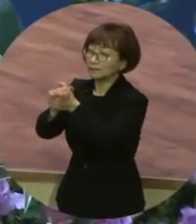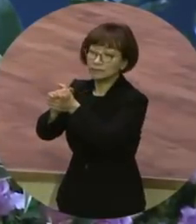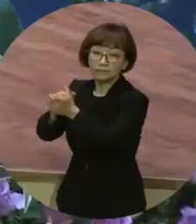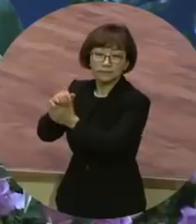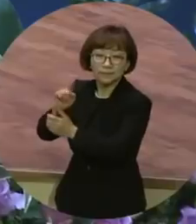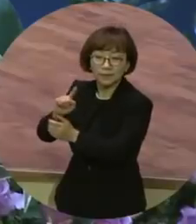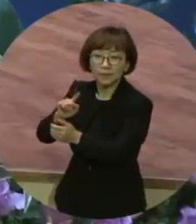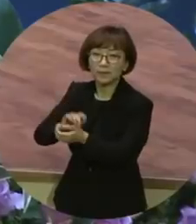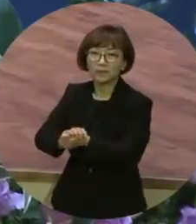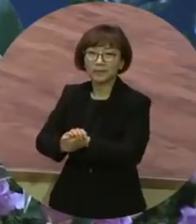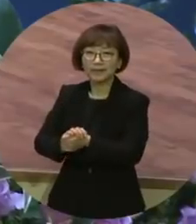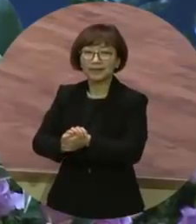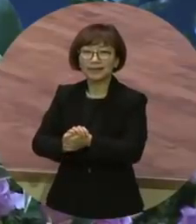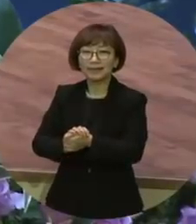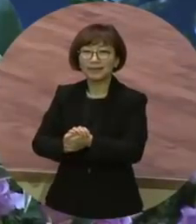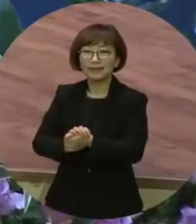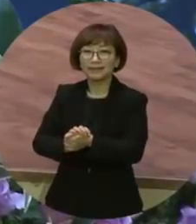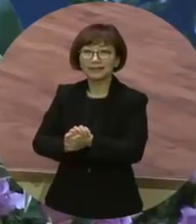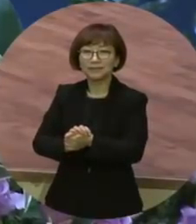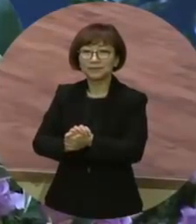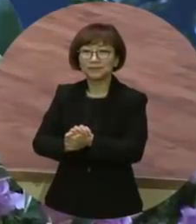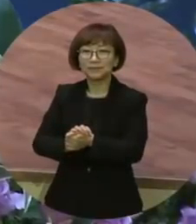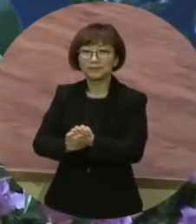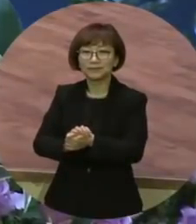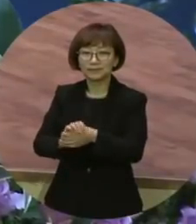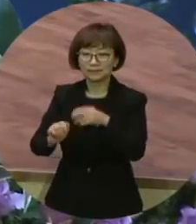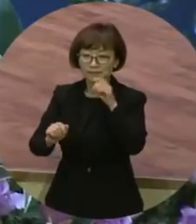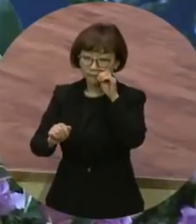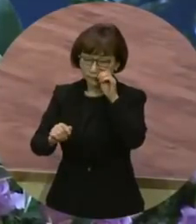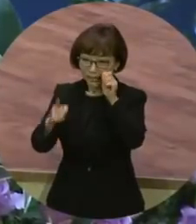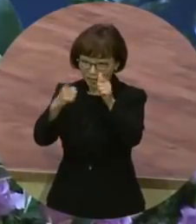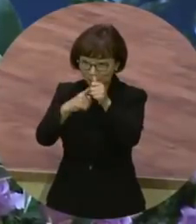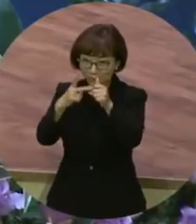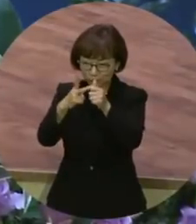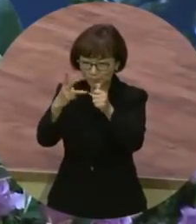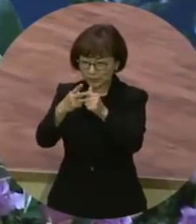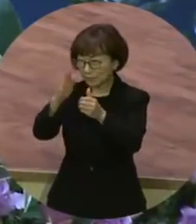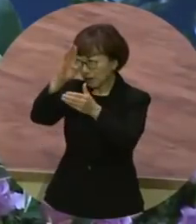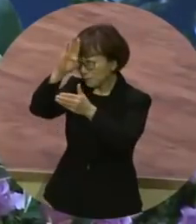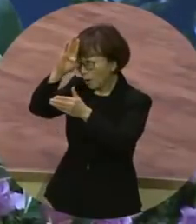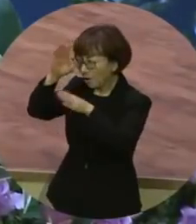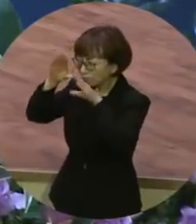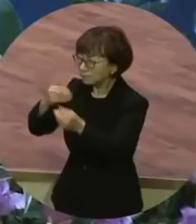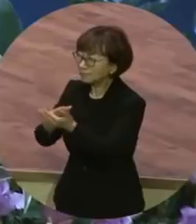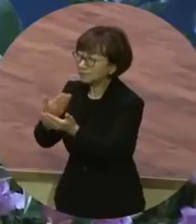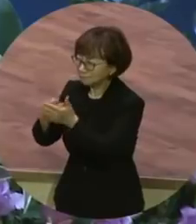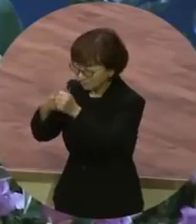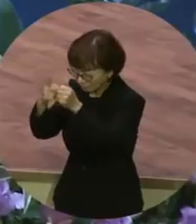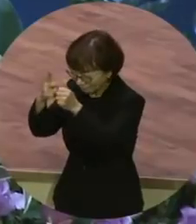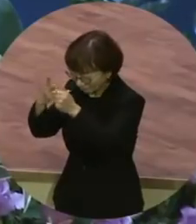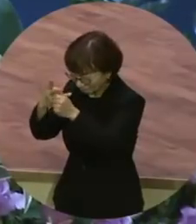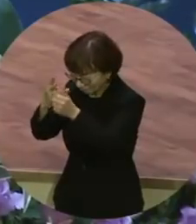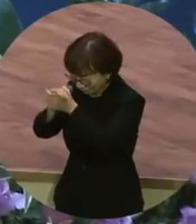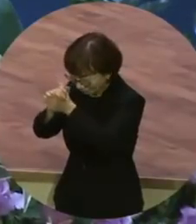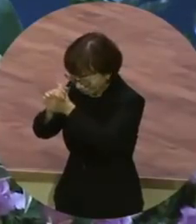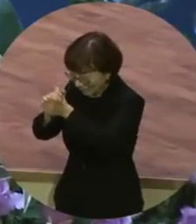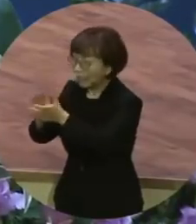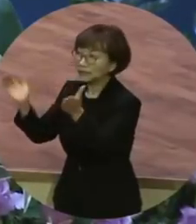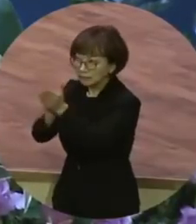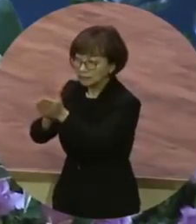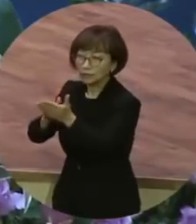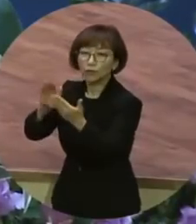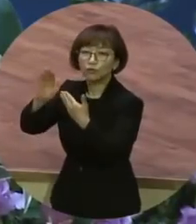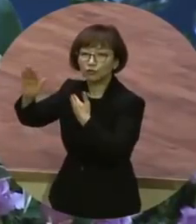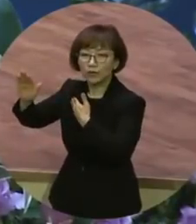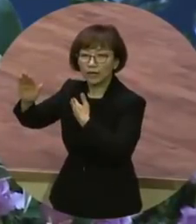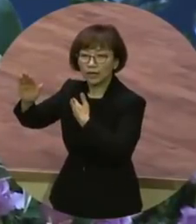기도했을까요? 이렇게 세 번 기도한 이후에는 다시는 질병 해결해달라는 기도하지 않았습니다. 여러분 뭐가